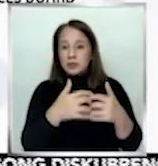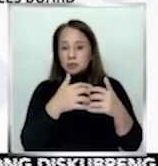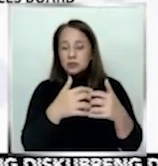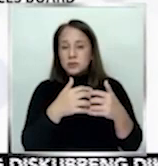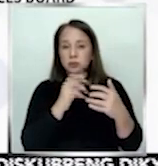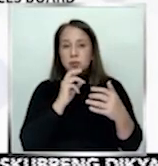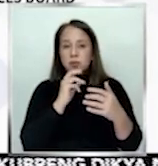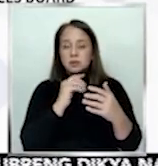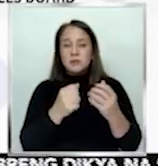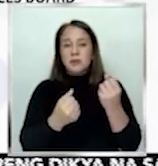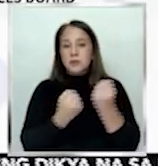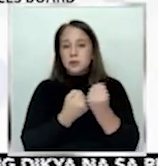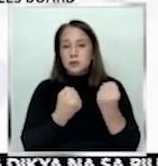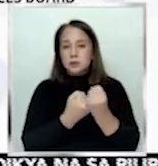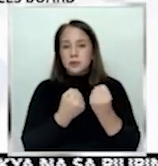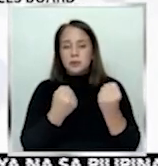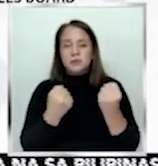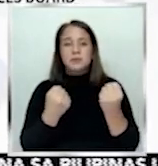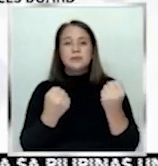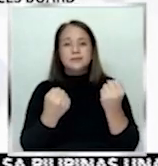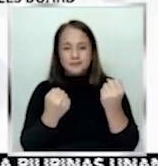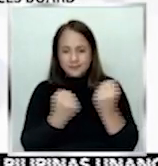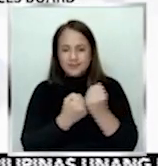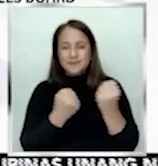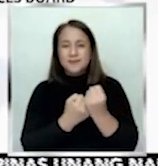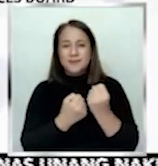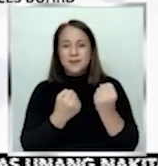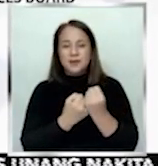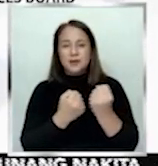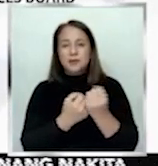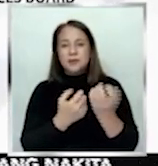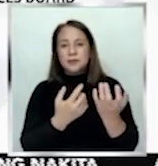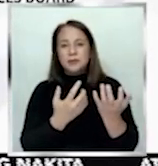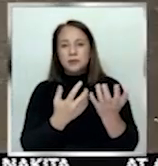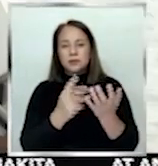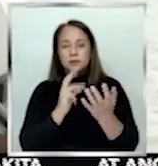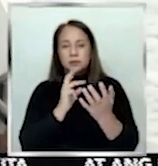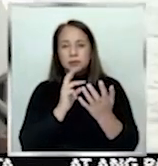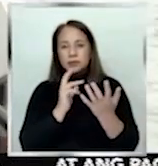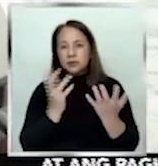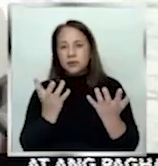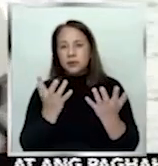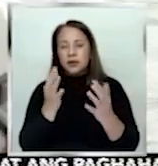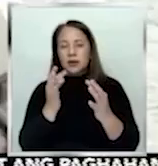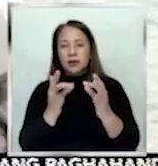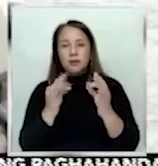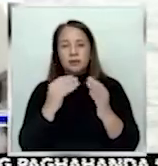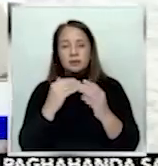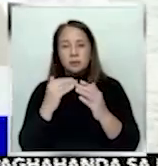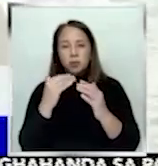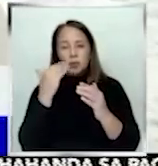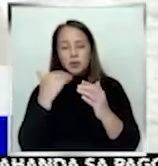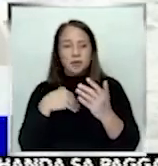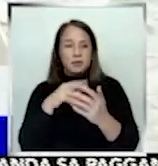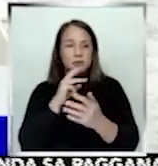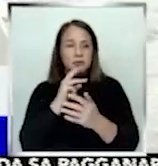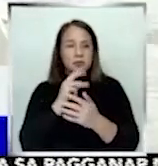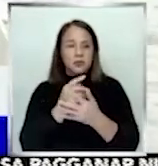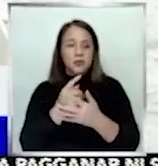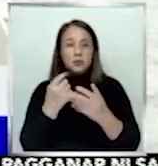no? Ito yung mag-pwedeng punuhan, no? Kung sakali magkaroon ng adjustment. To support lamang yung mga ating mga